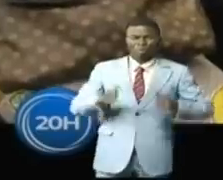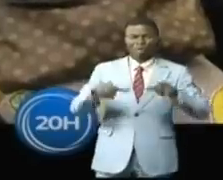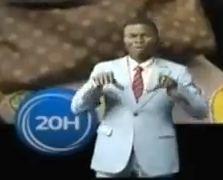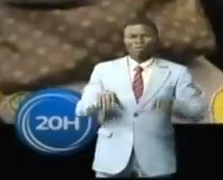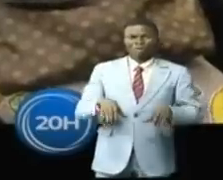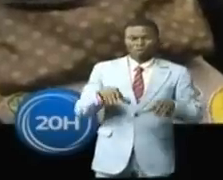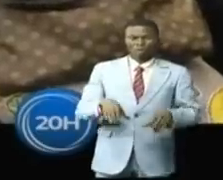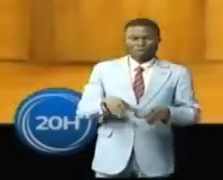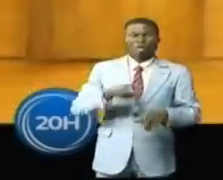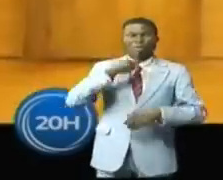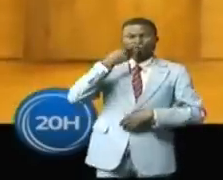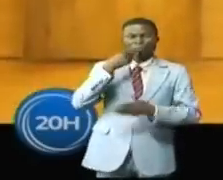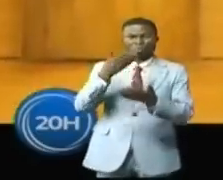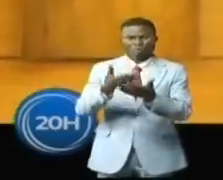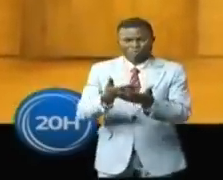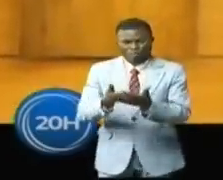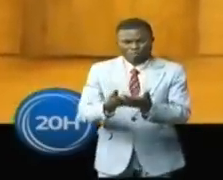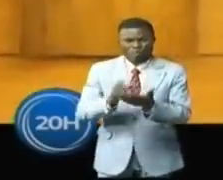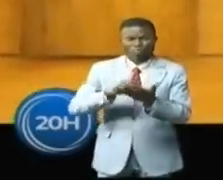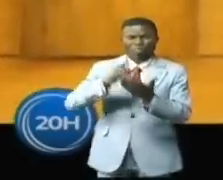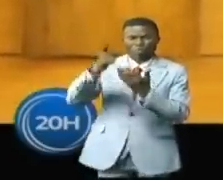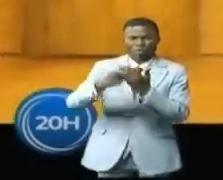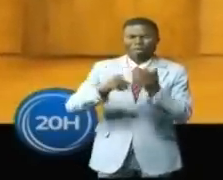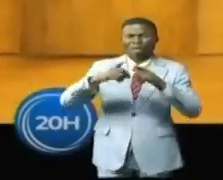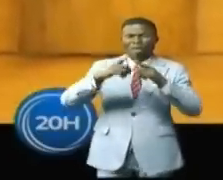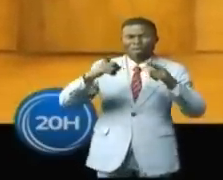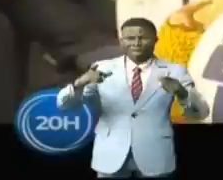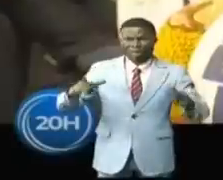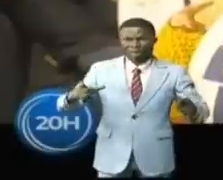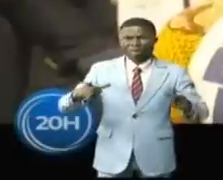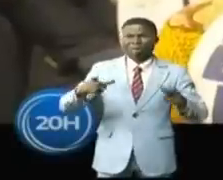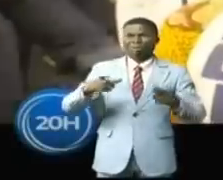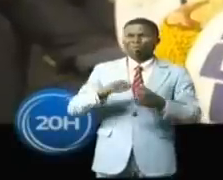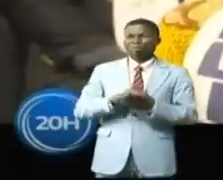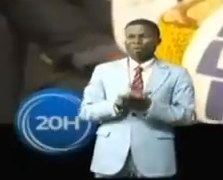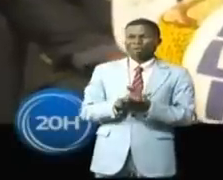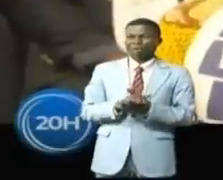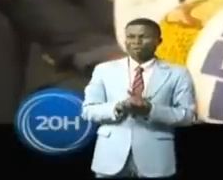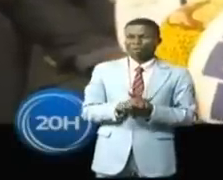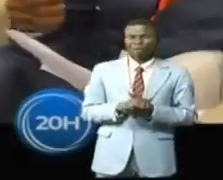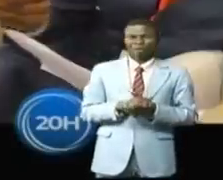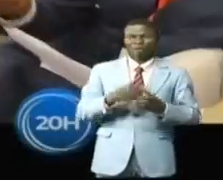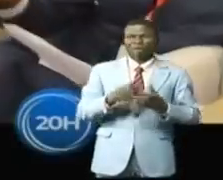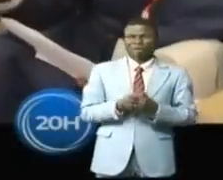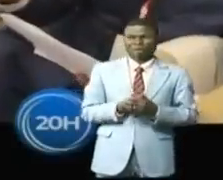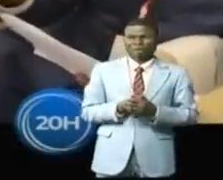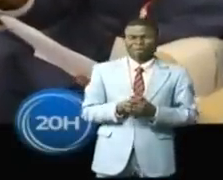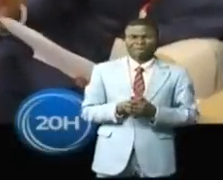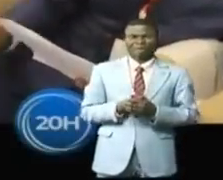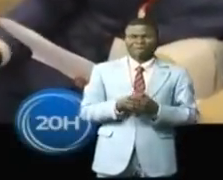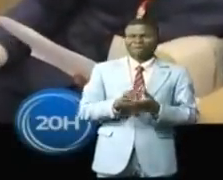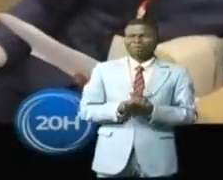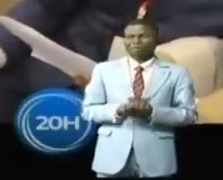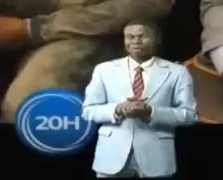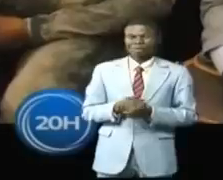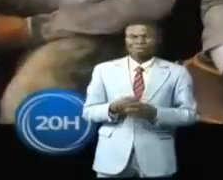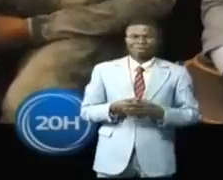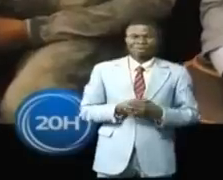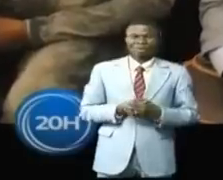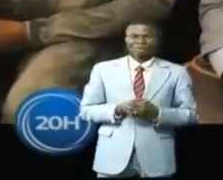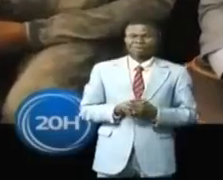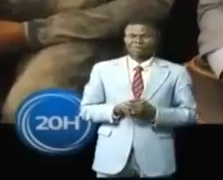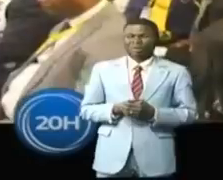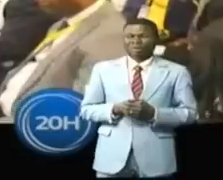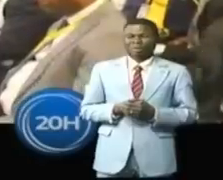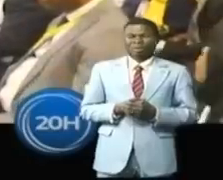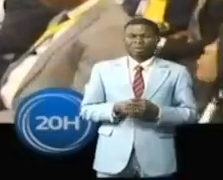ont été criblés pour y poser un diagnostic sans complaisance par ces enseignants des universités. C'est le cas de l'organisation des